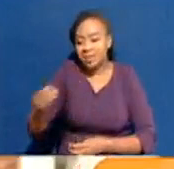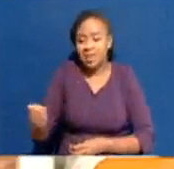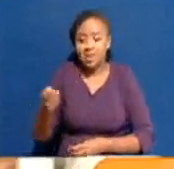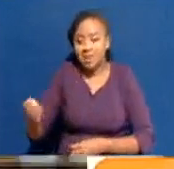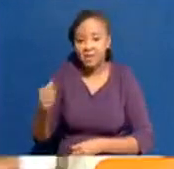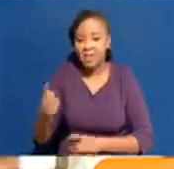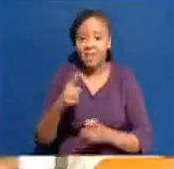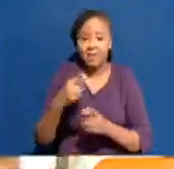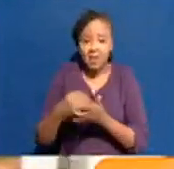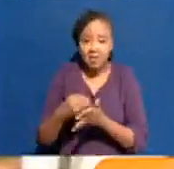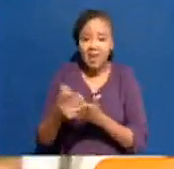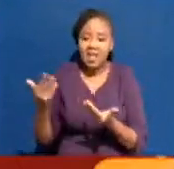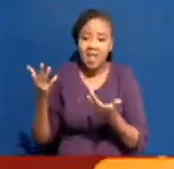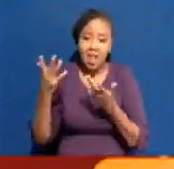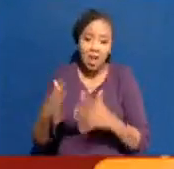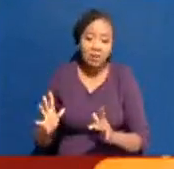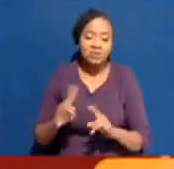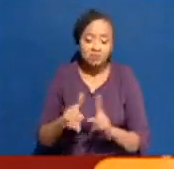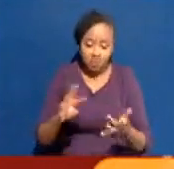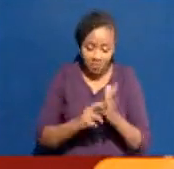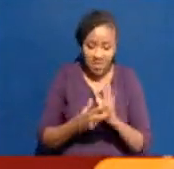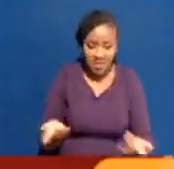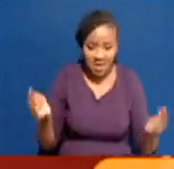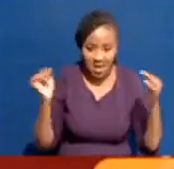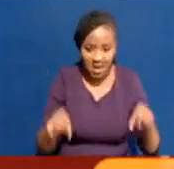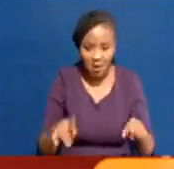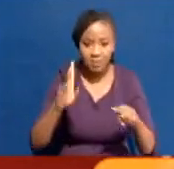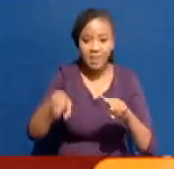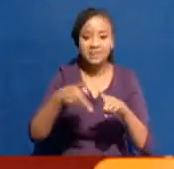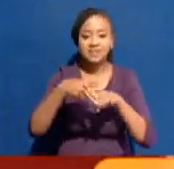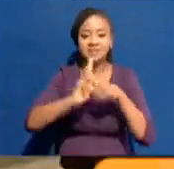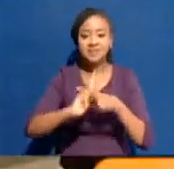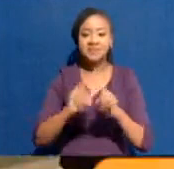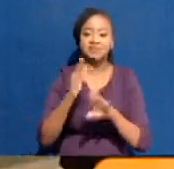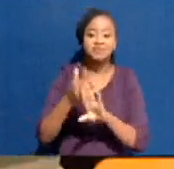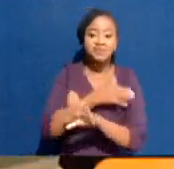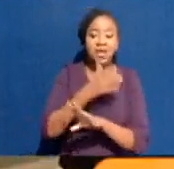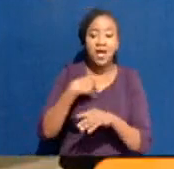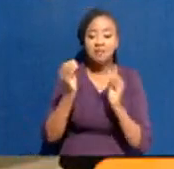So this time round we must get it right. Awali rais alifanya mkutano na viongozi